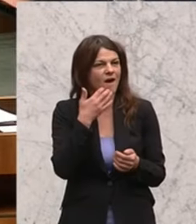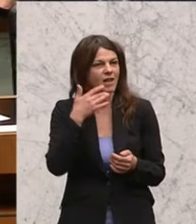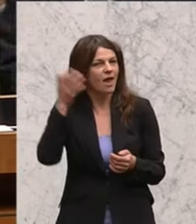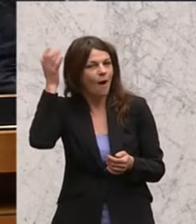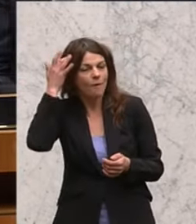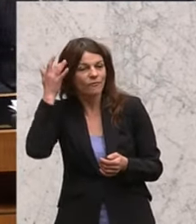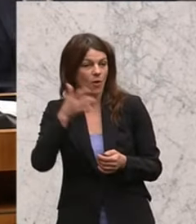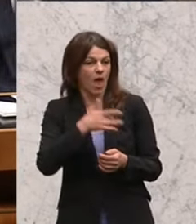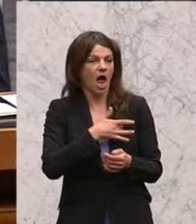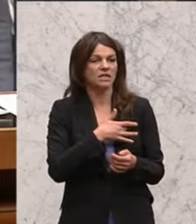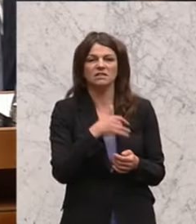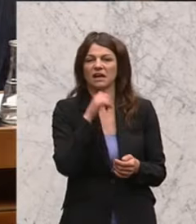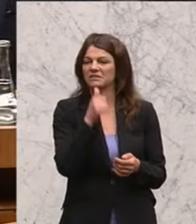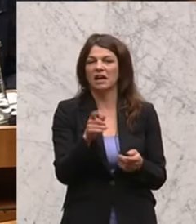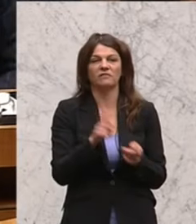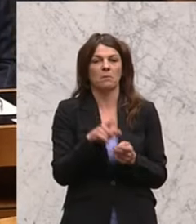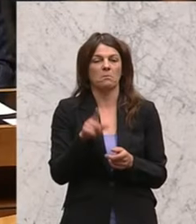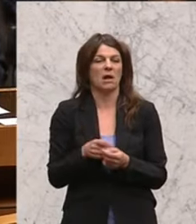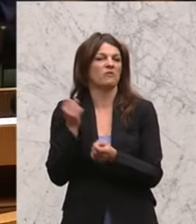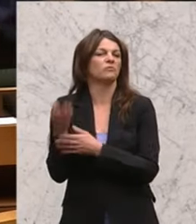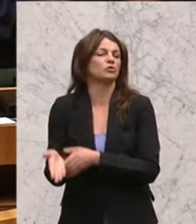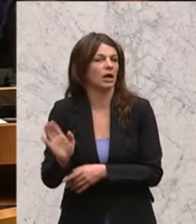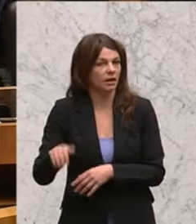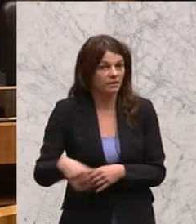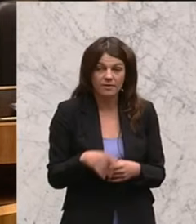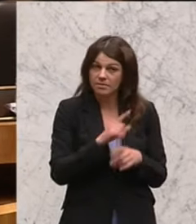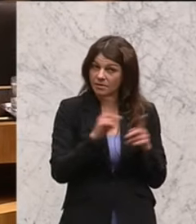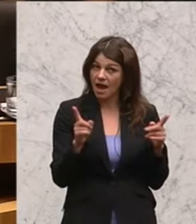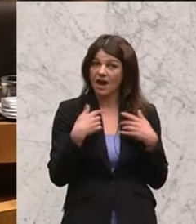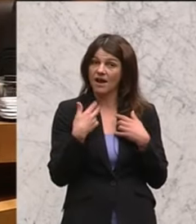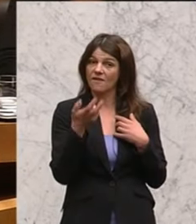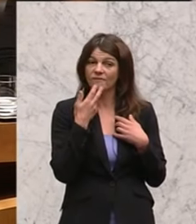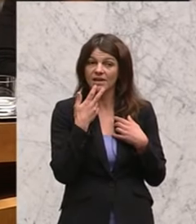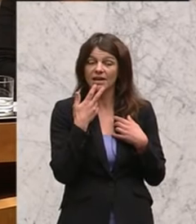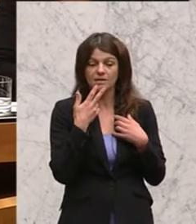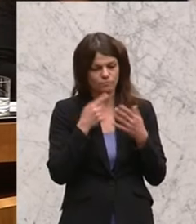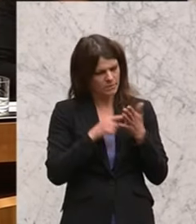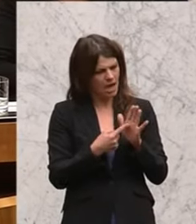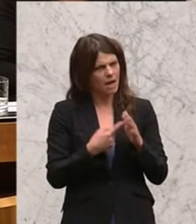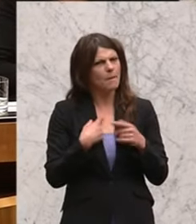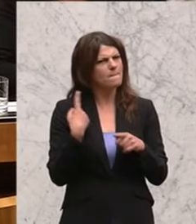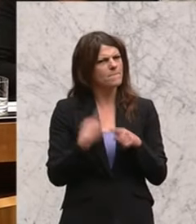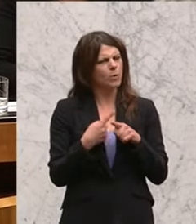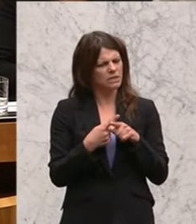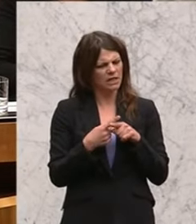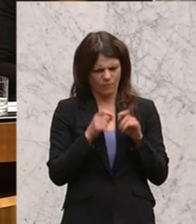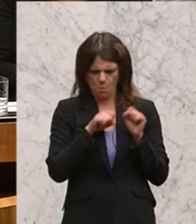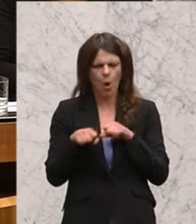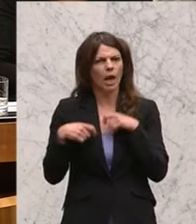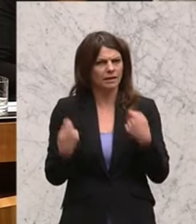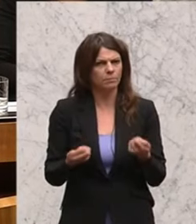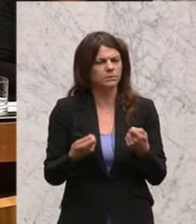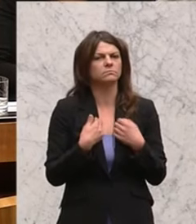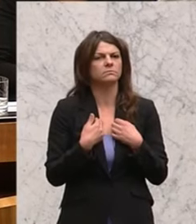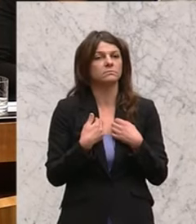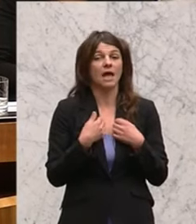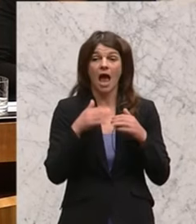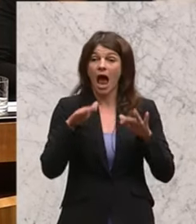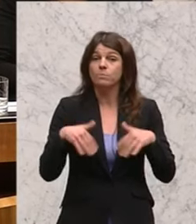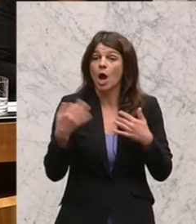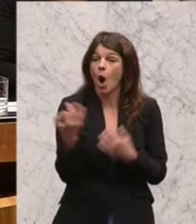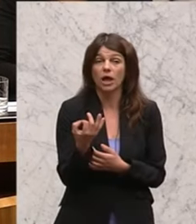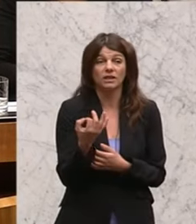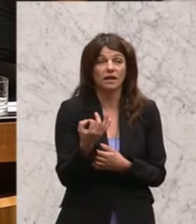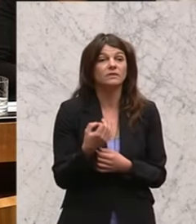Herzen nicht dem billigen Populismus überlassen. Wir wollen zeigen, dass wir eine positive Alternative haben. Ab heute läuft